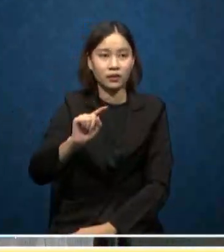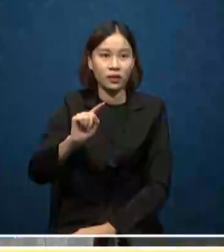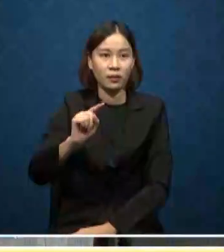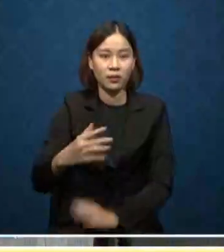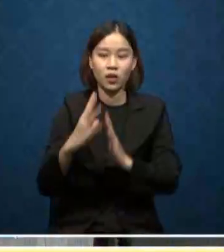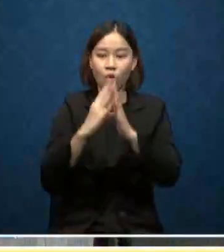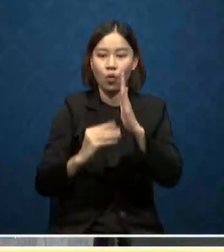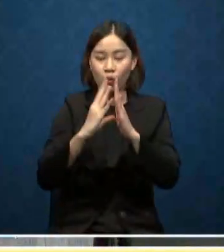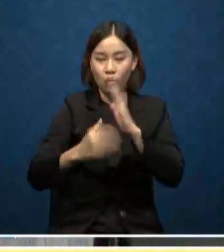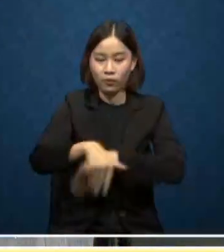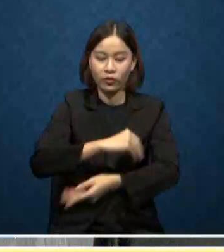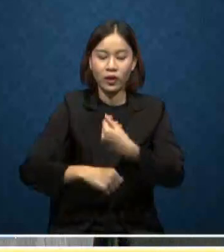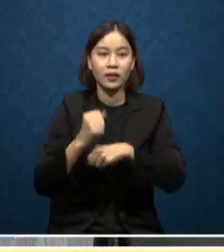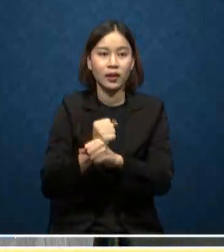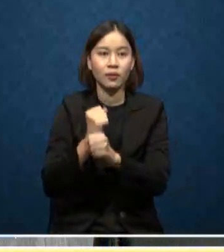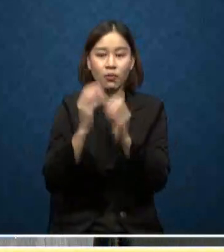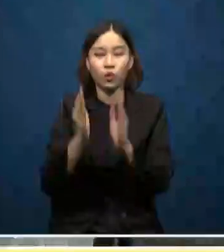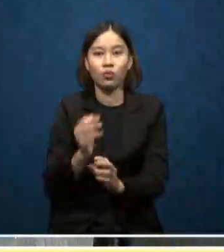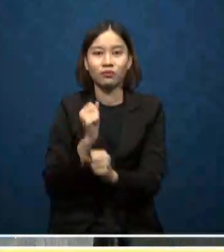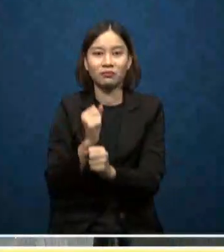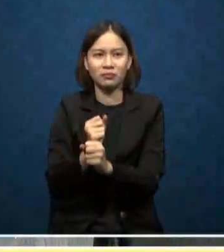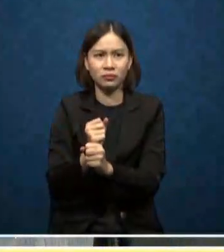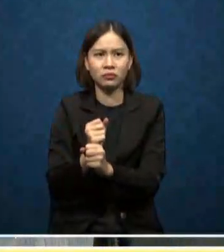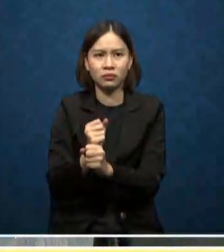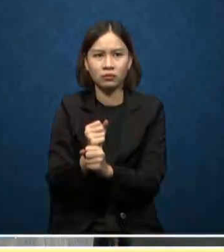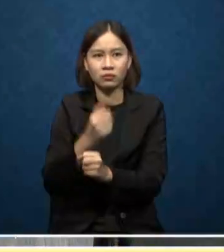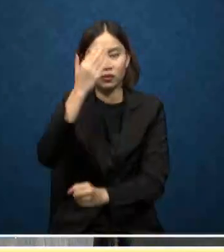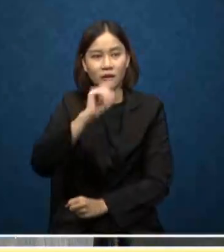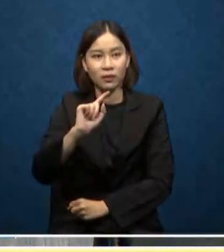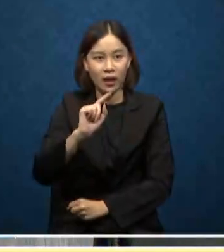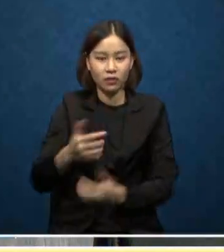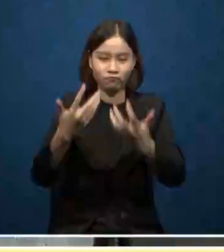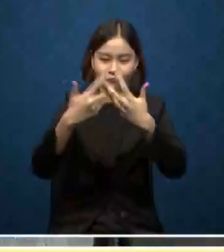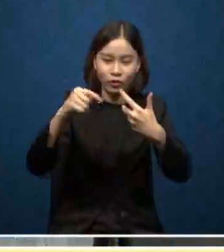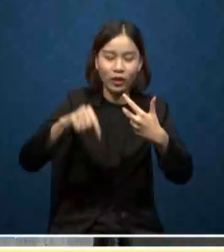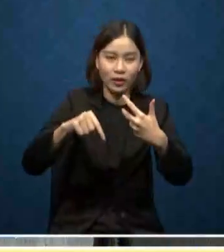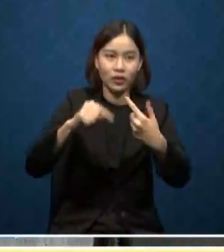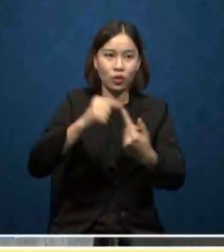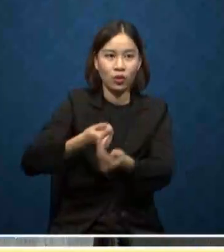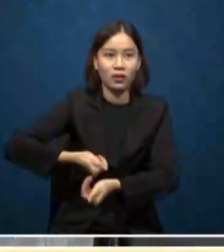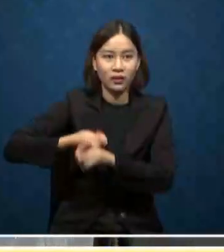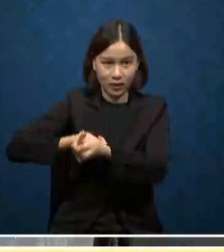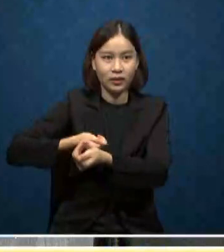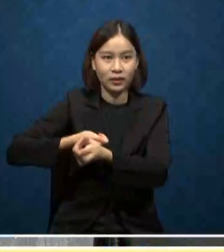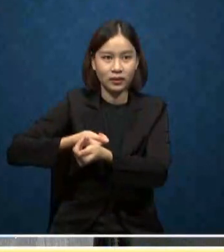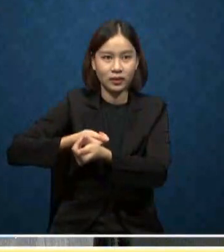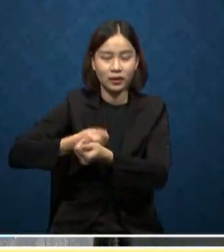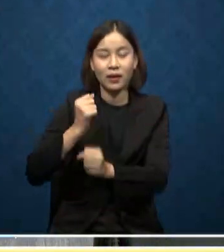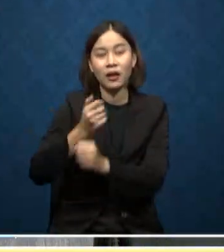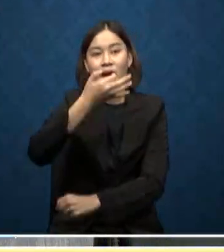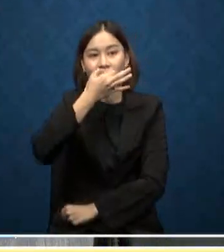ดอบรมเชิงปฏิบัติการบุคลากรเพื่อให้สามารถใช้เครื่องจักรกลทางการเกษตรเป็นการสร้างอา